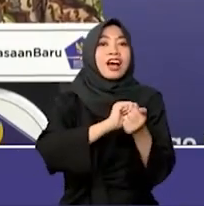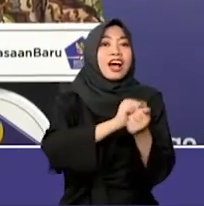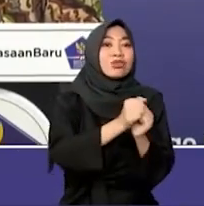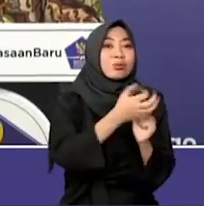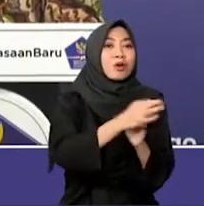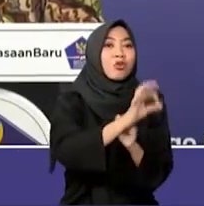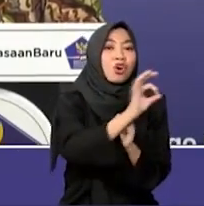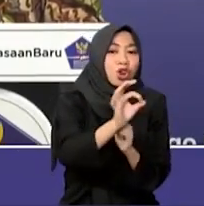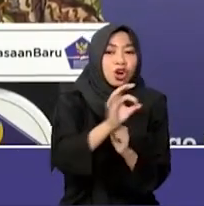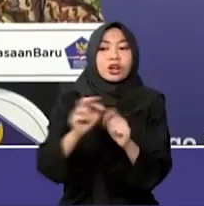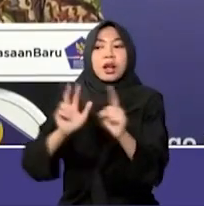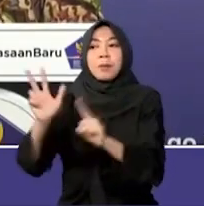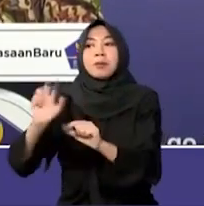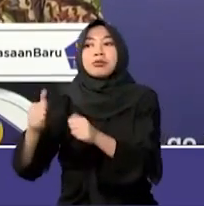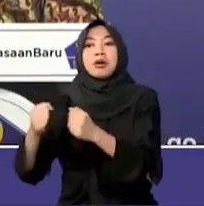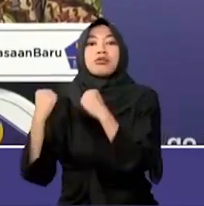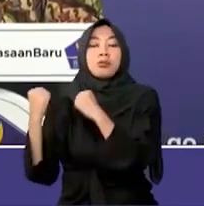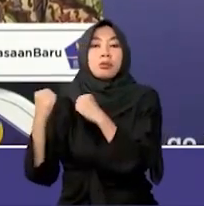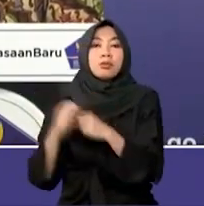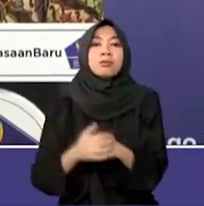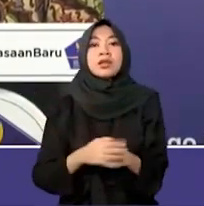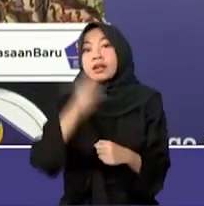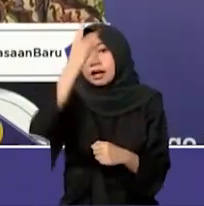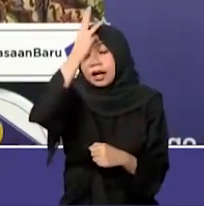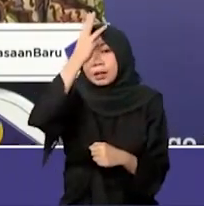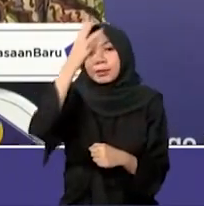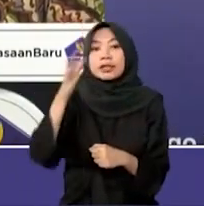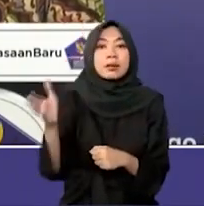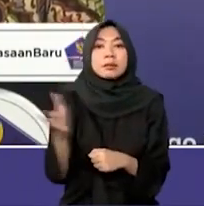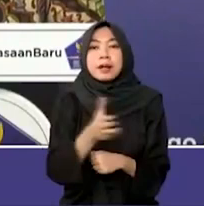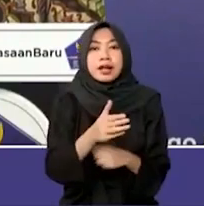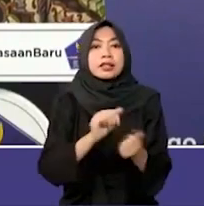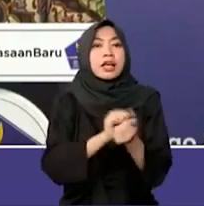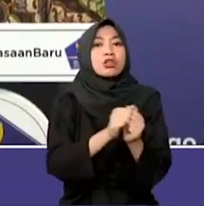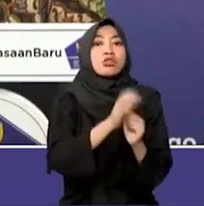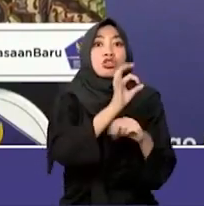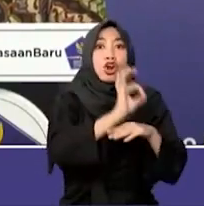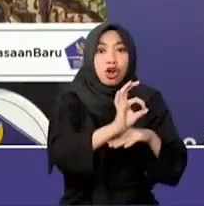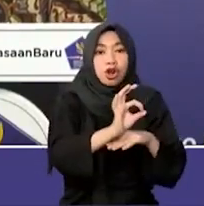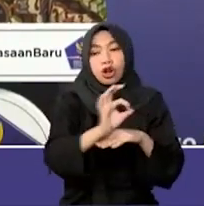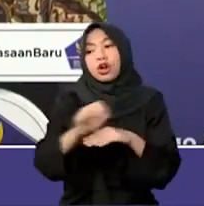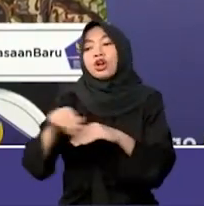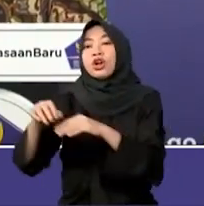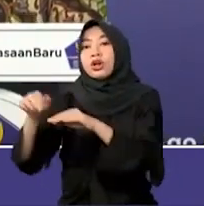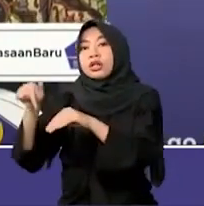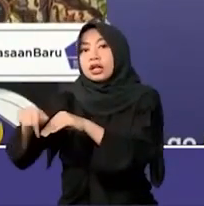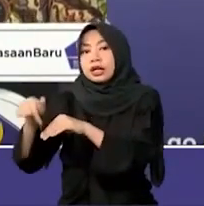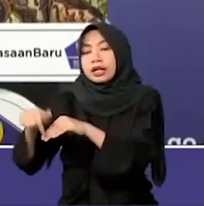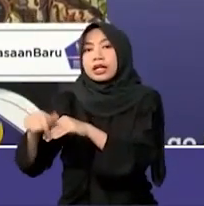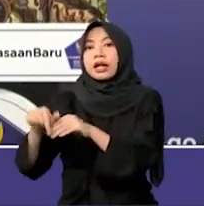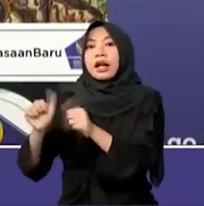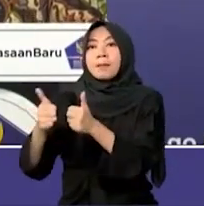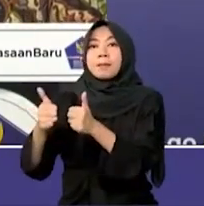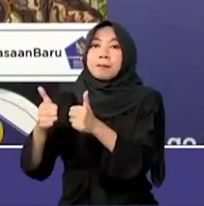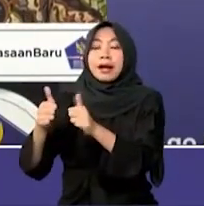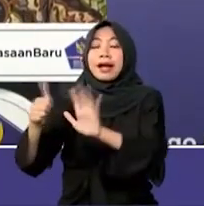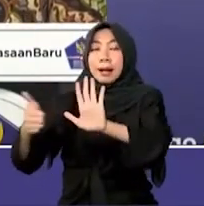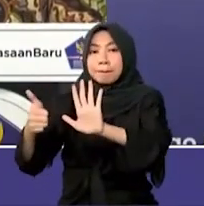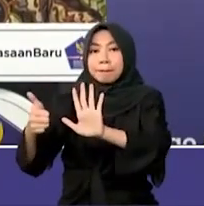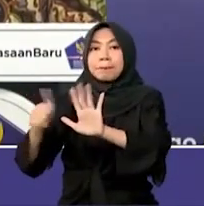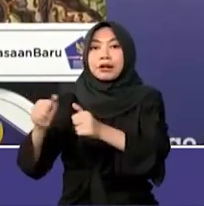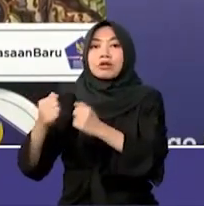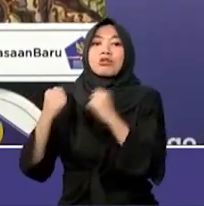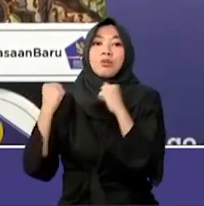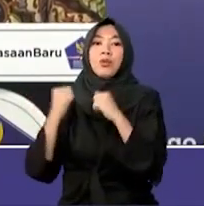baru dan 18 sembuh kemudian Kalimantan Barat tidak ada kasus baru dan 6 sembuh total